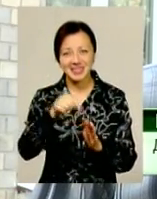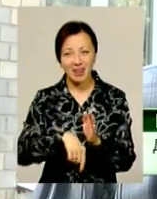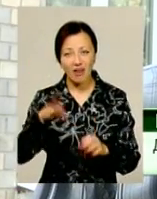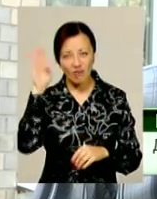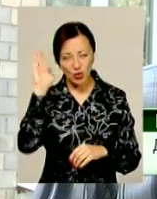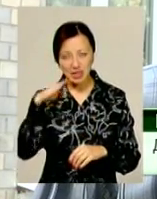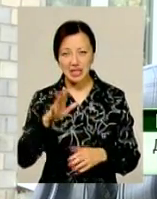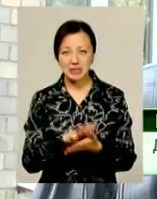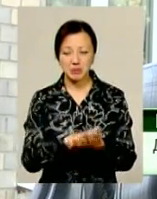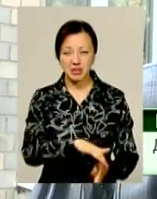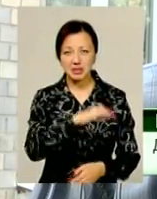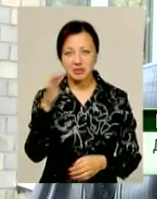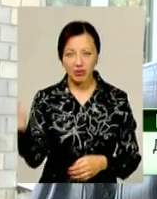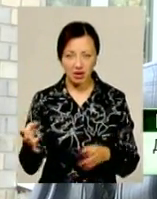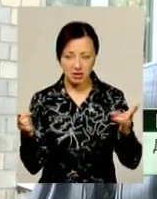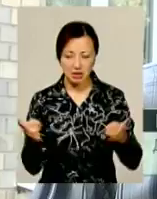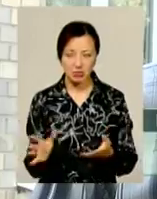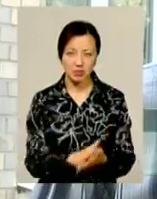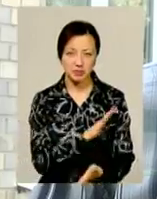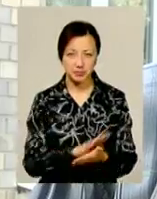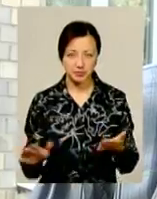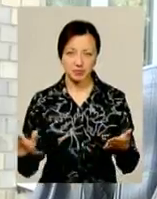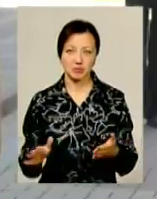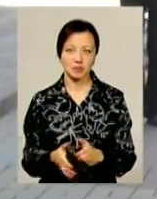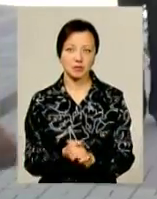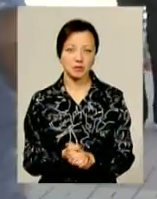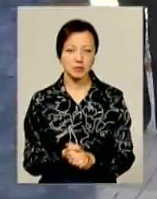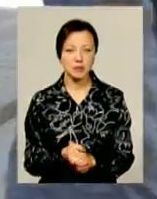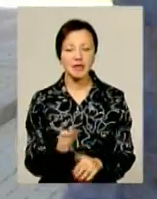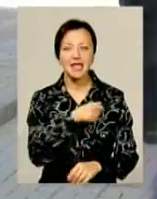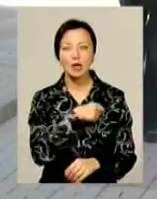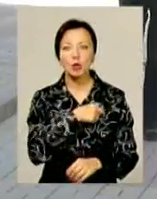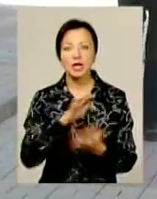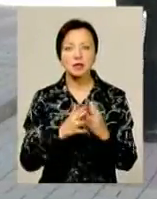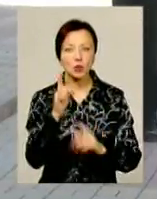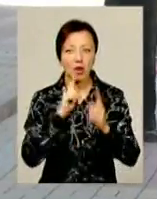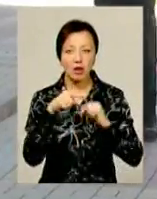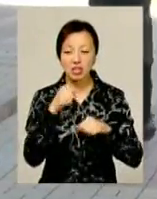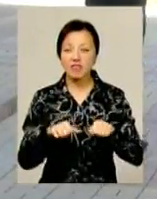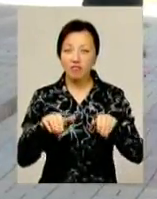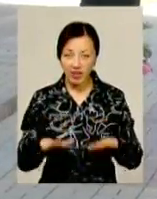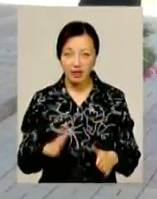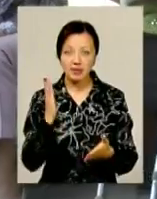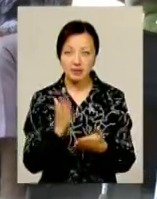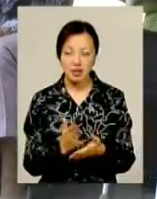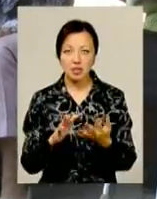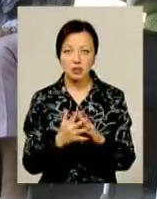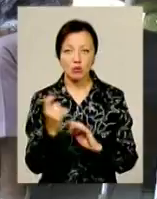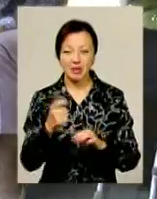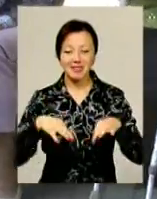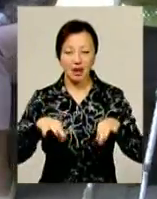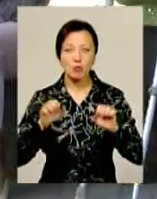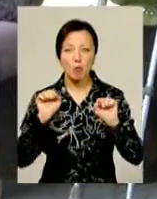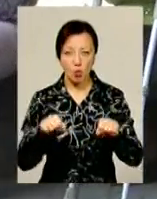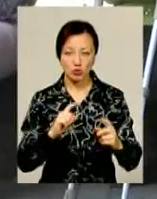Сміттєзвалище, локалізація стихійних сміттєзвалищ. Депутат сільської ради каже, вихід є. Сільськогосподарському транспорту